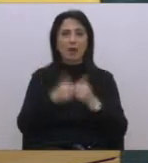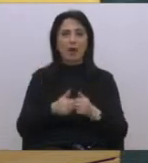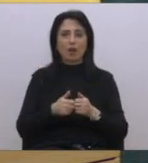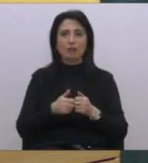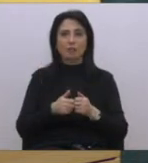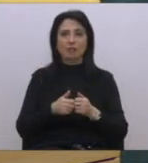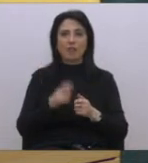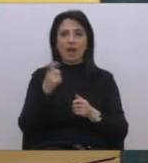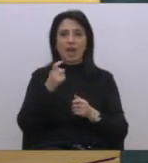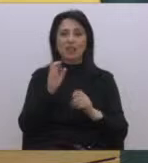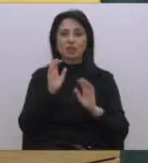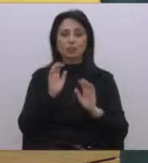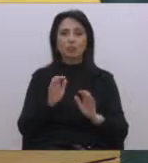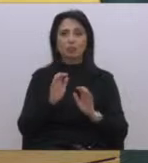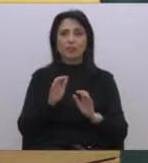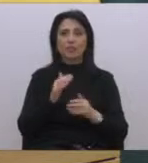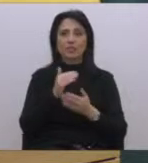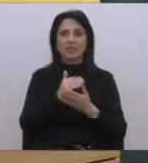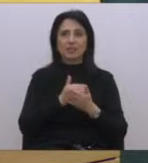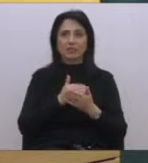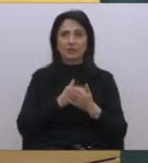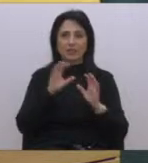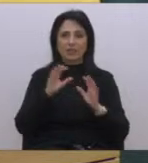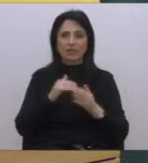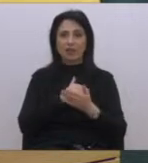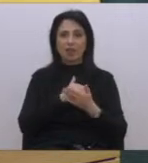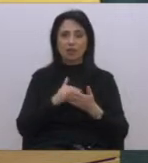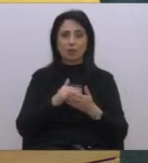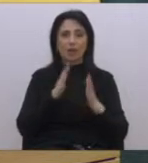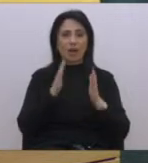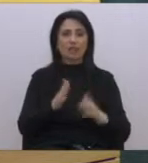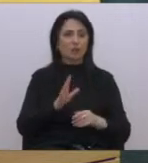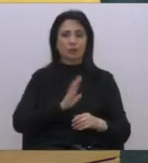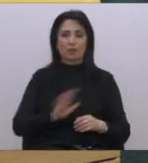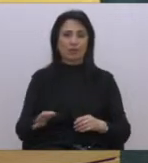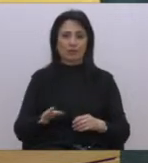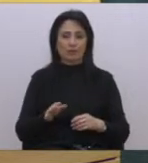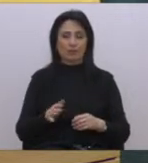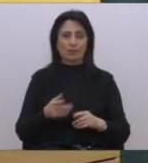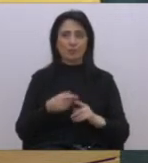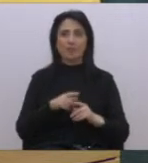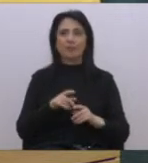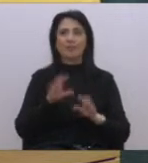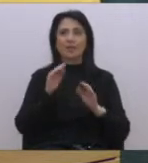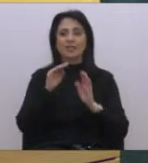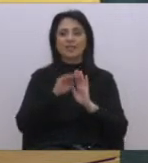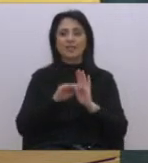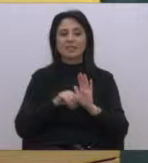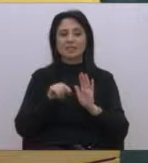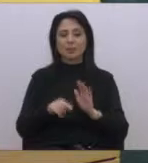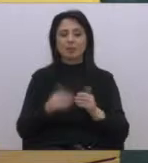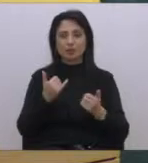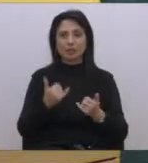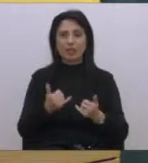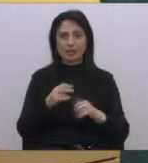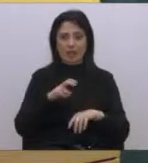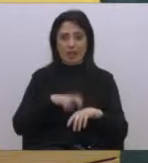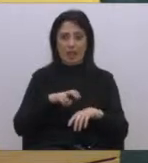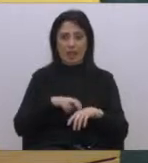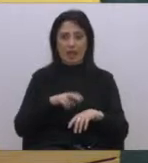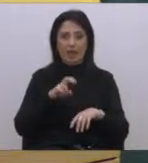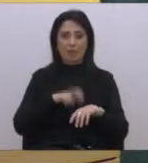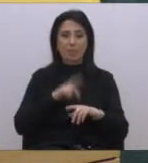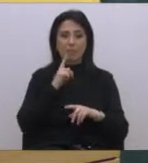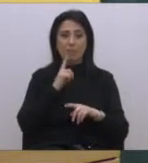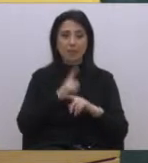da se vei harski susunul copii sistemă, sa ca nu-mi deblu doneze ca să zguliararis. Sistema și dres, echimi,